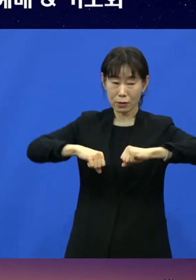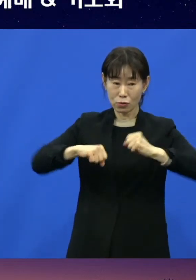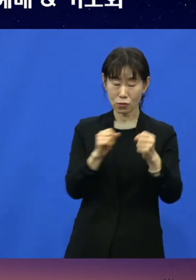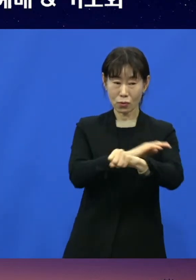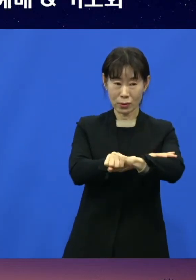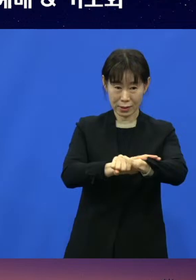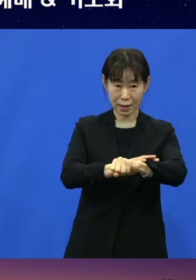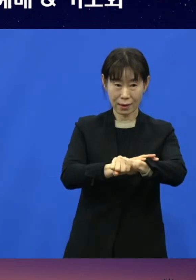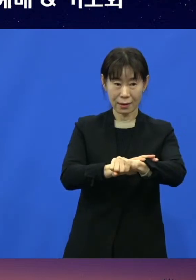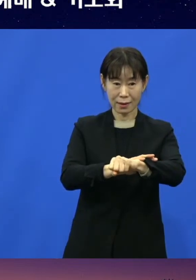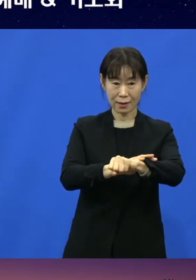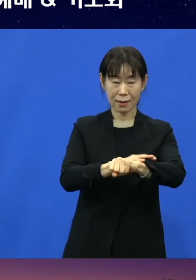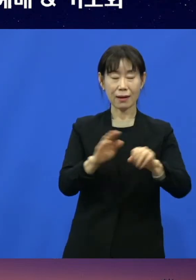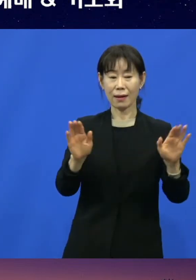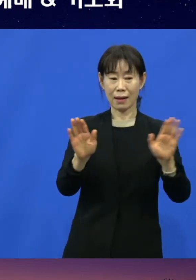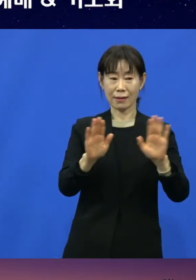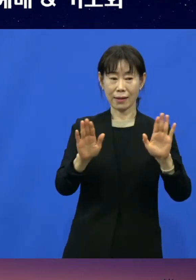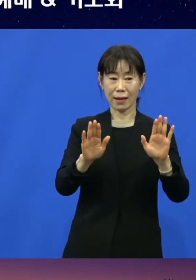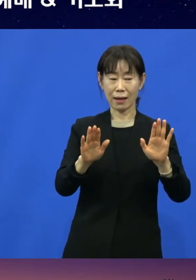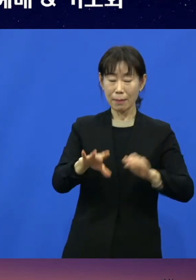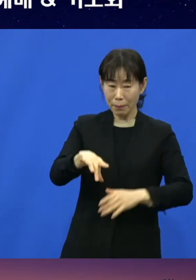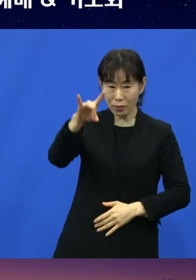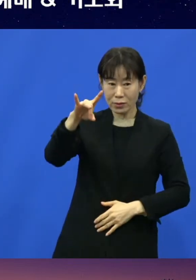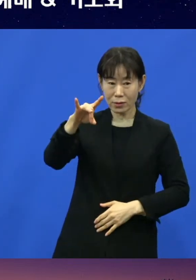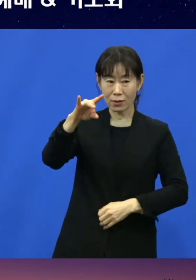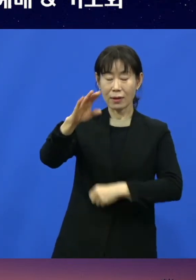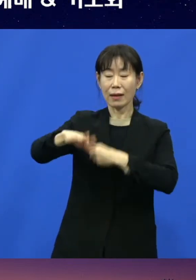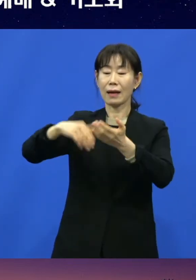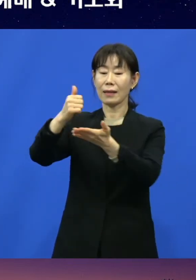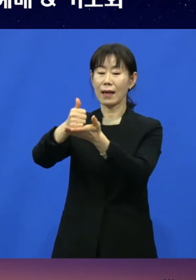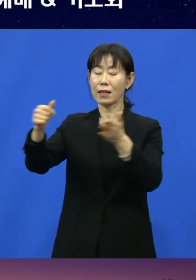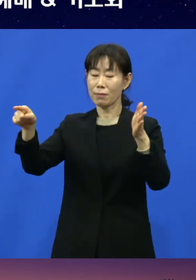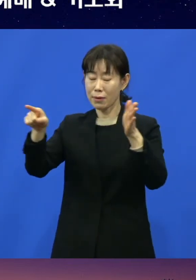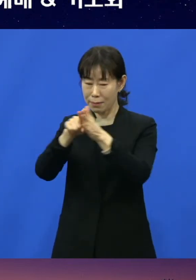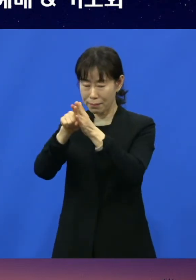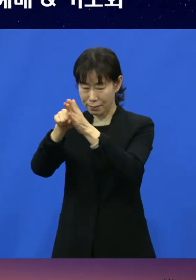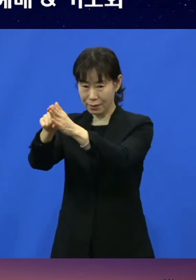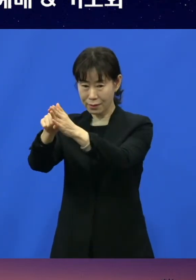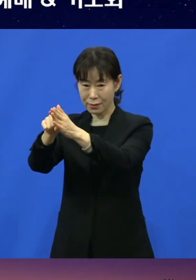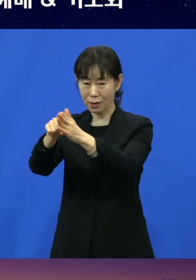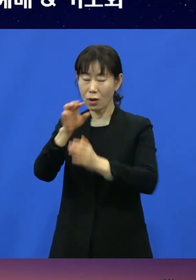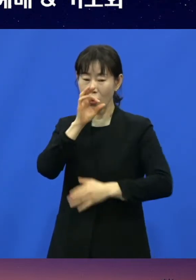불가능을 가능케 하시는 하나님을 그가 믿었기 때문이에요.